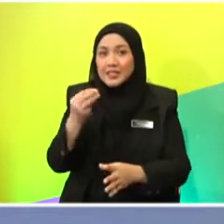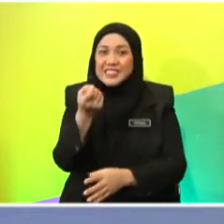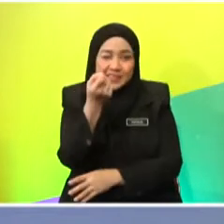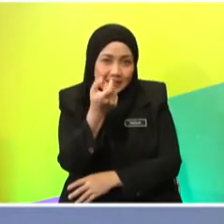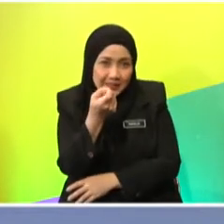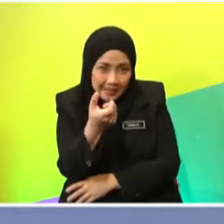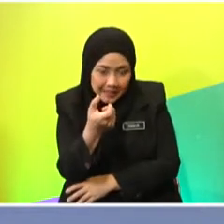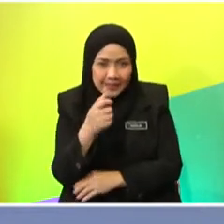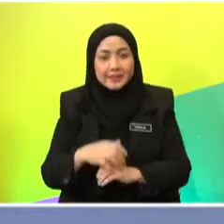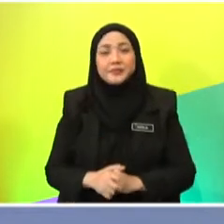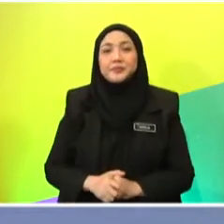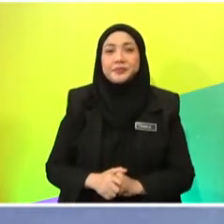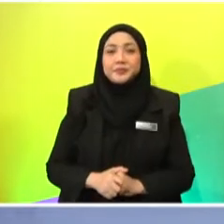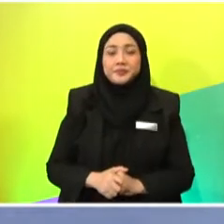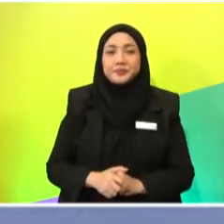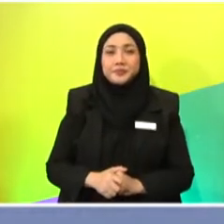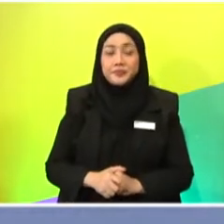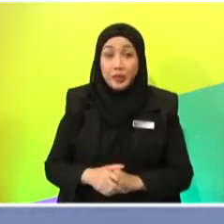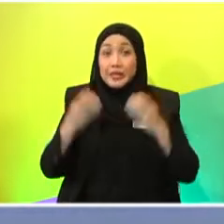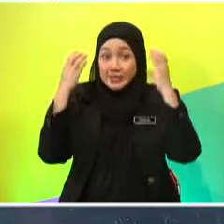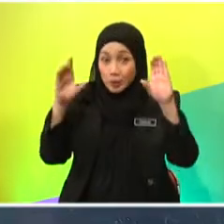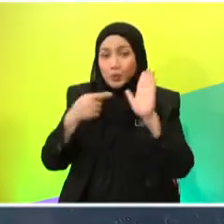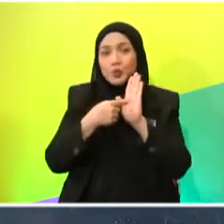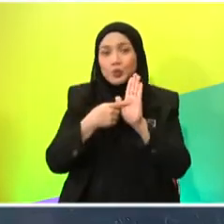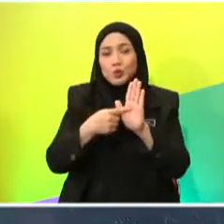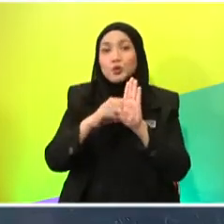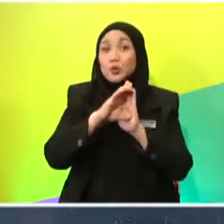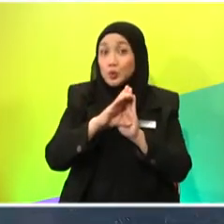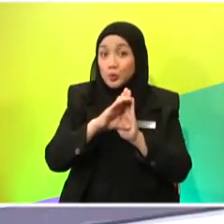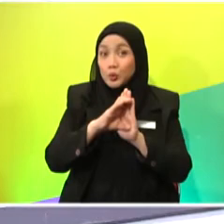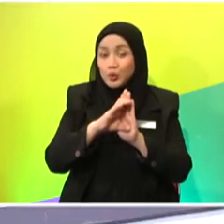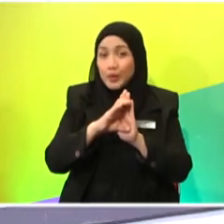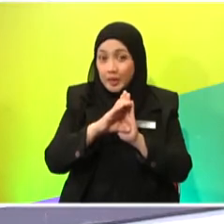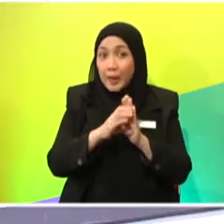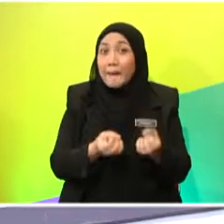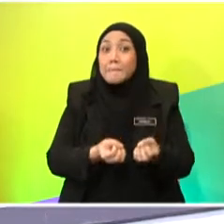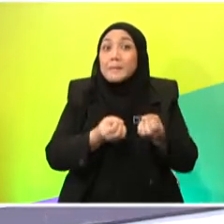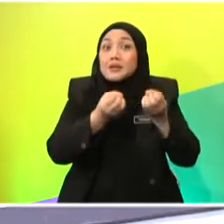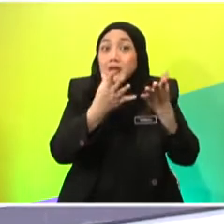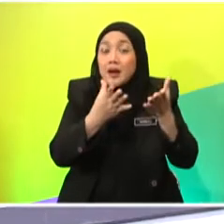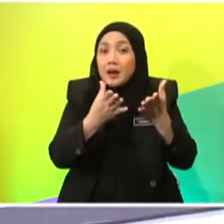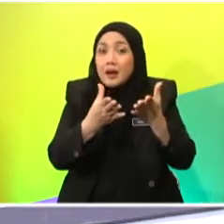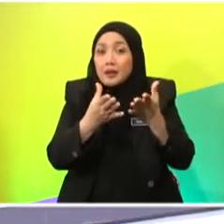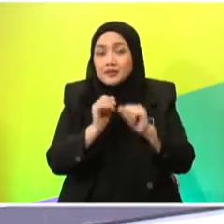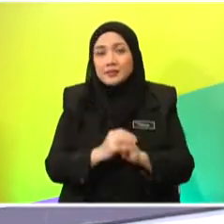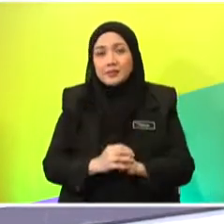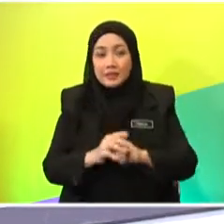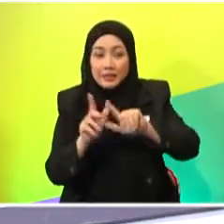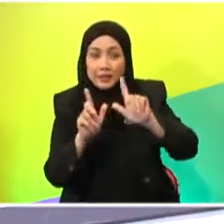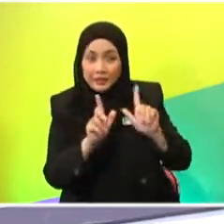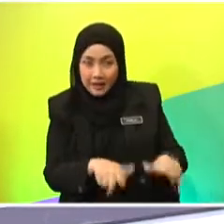mana ya sedikit ok-jek ditunjukkan ini banyak kita letakkan di level